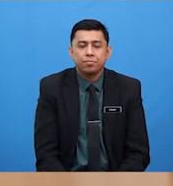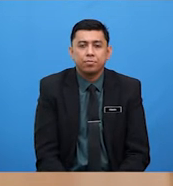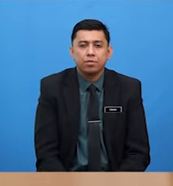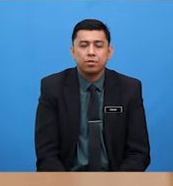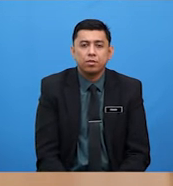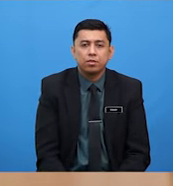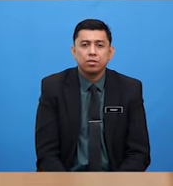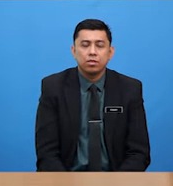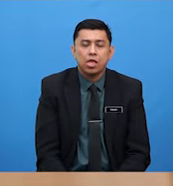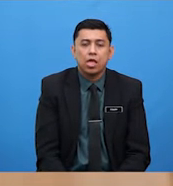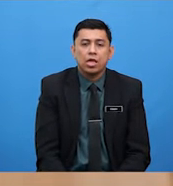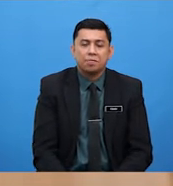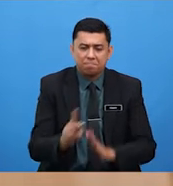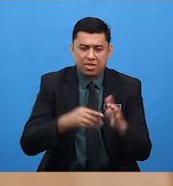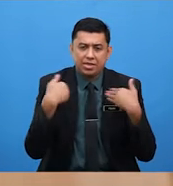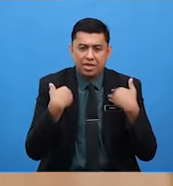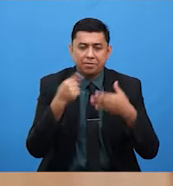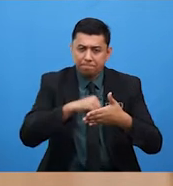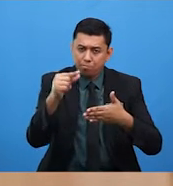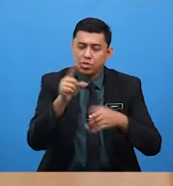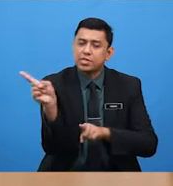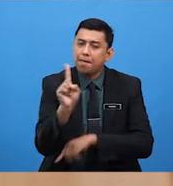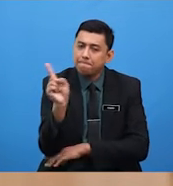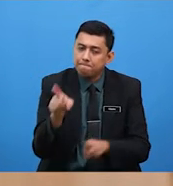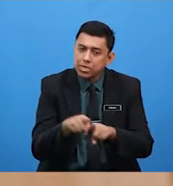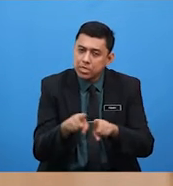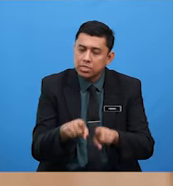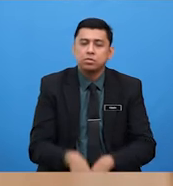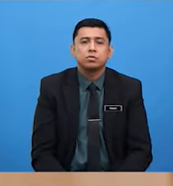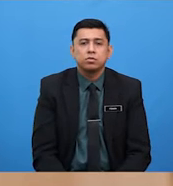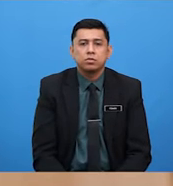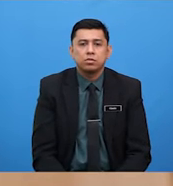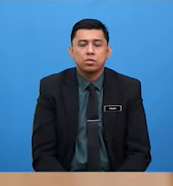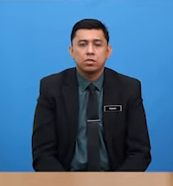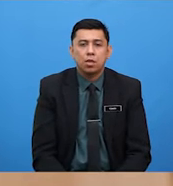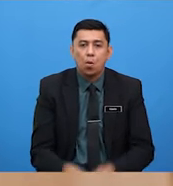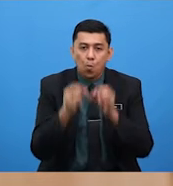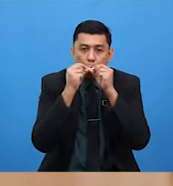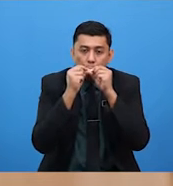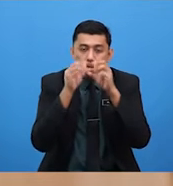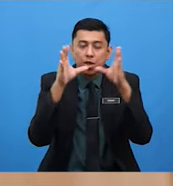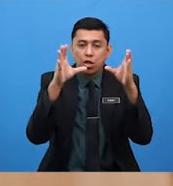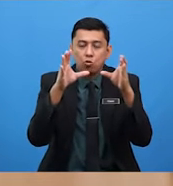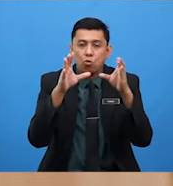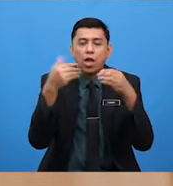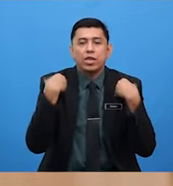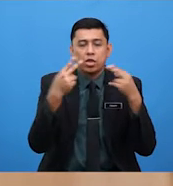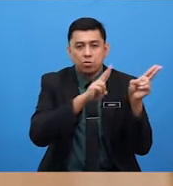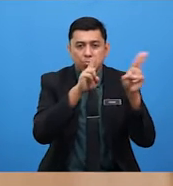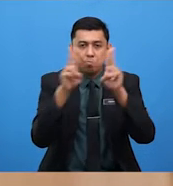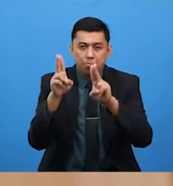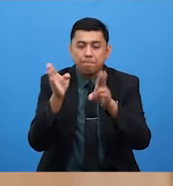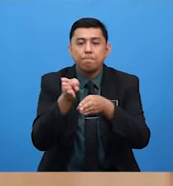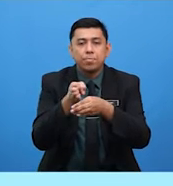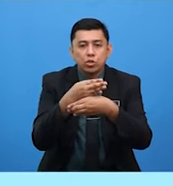Keadaan ini sama dengan gas di mana kita dapat melihat belung yang berisi udara menentukan bentuk gas